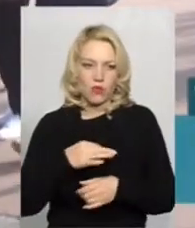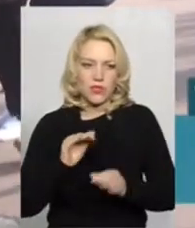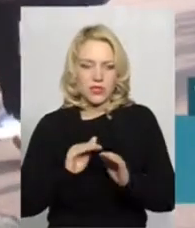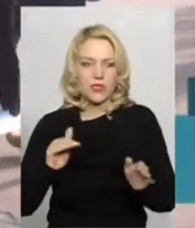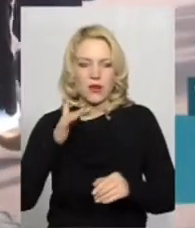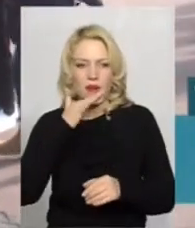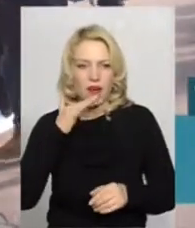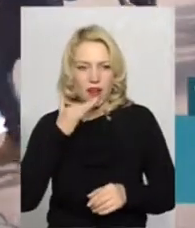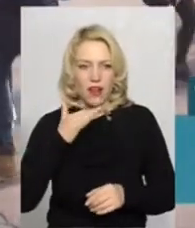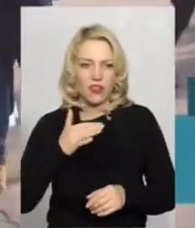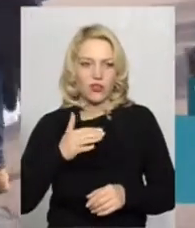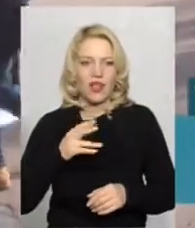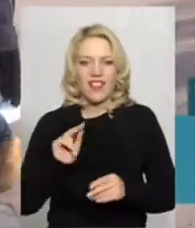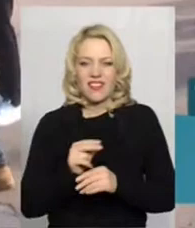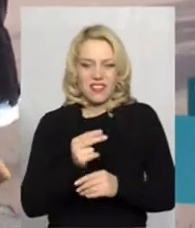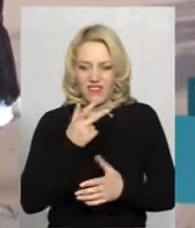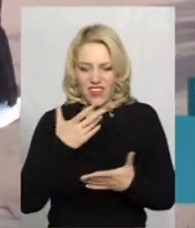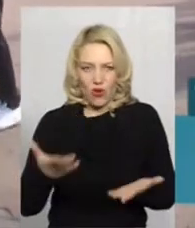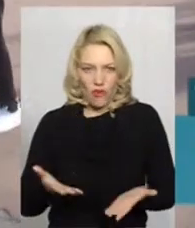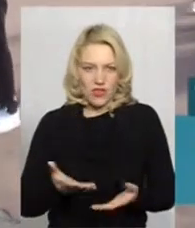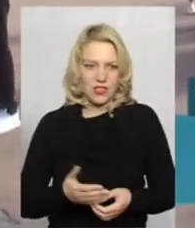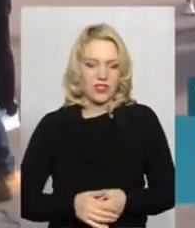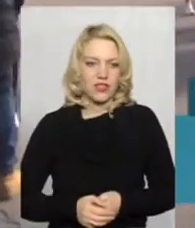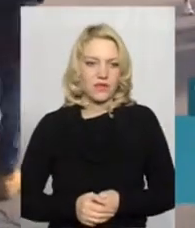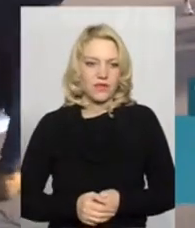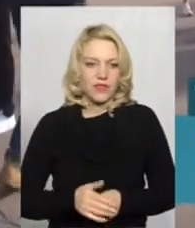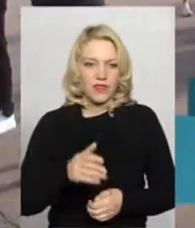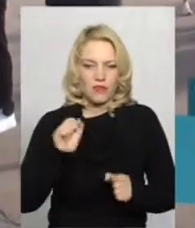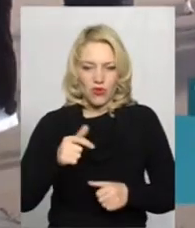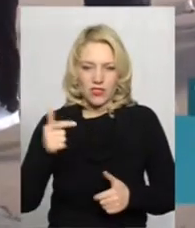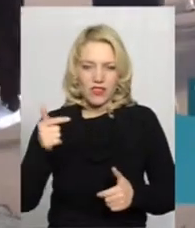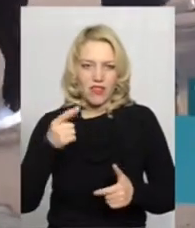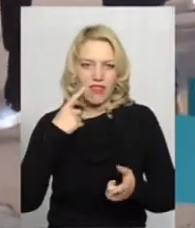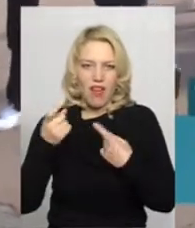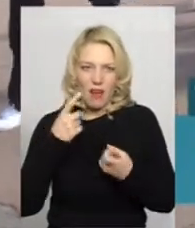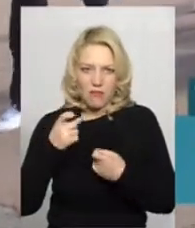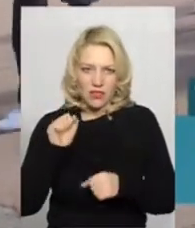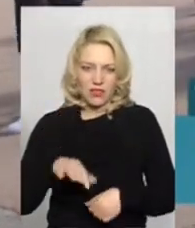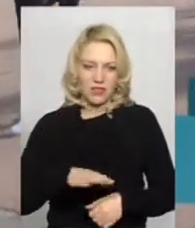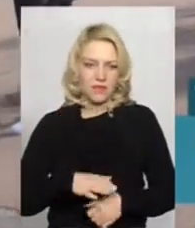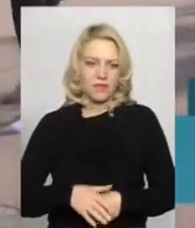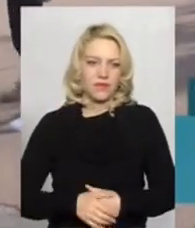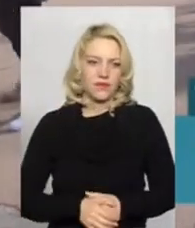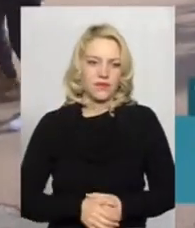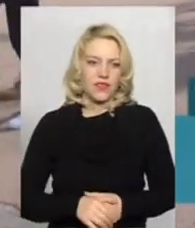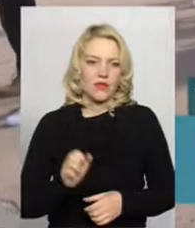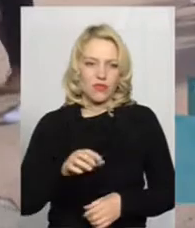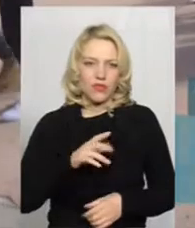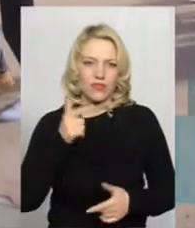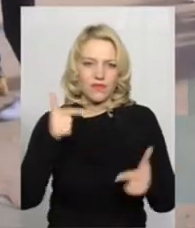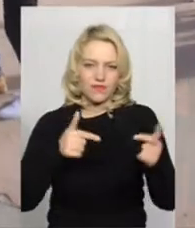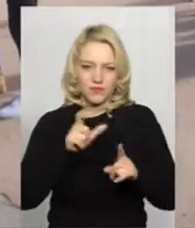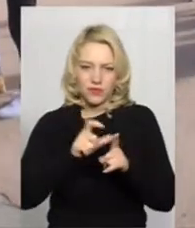багато проявляють свою невихованість. Вони можуть нахамити, вони можуть вживати нецензурну